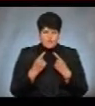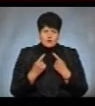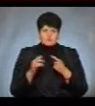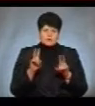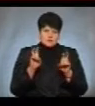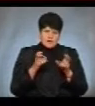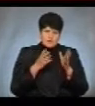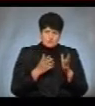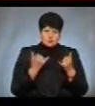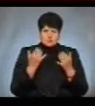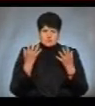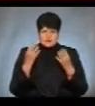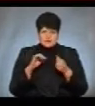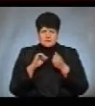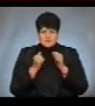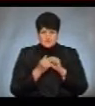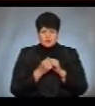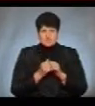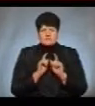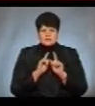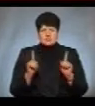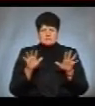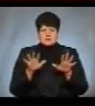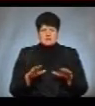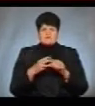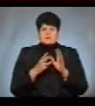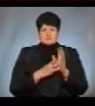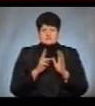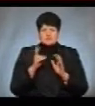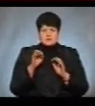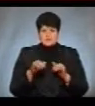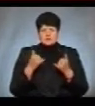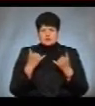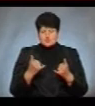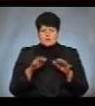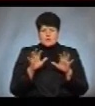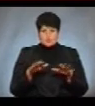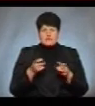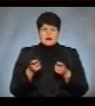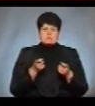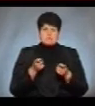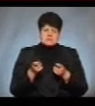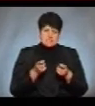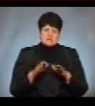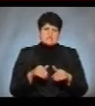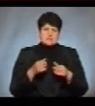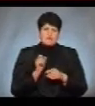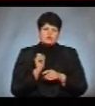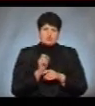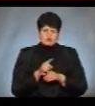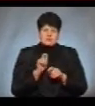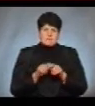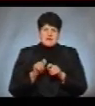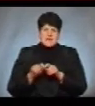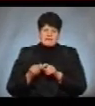таку тему, тому що сьогодні день пам'яток і визначних місць, 18 квітня. Ну, і, власне, сьогодні голова адміністрації дав доручення